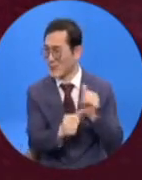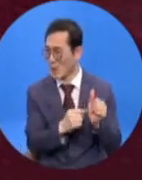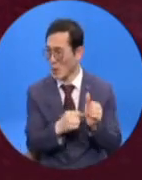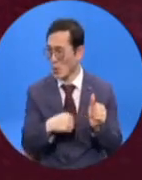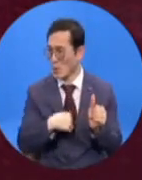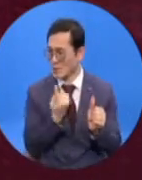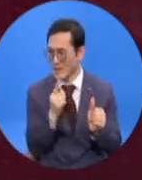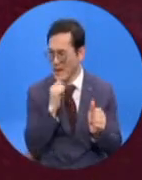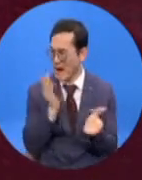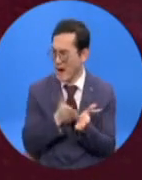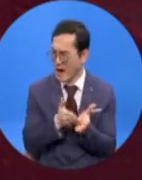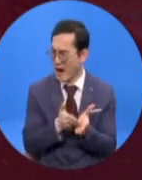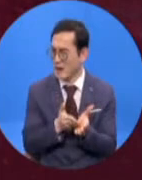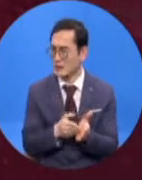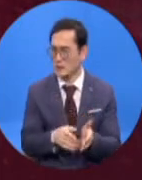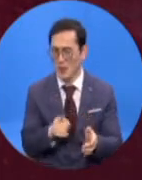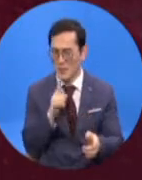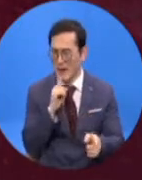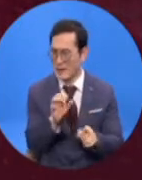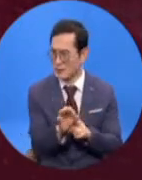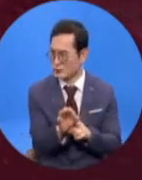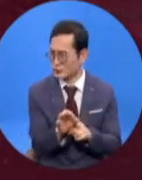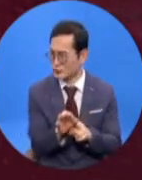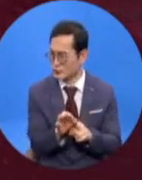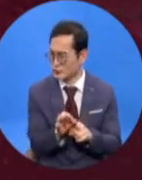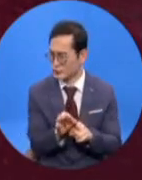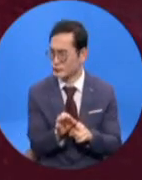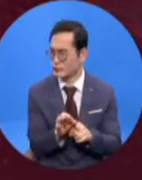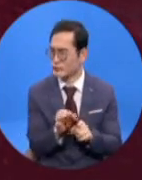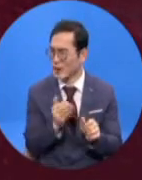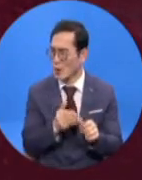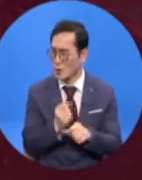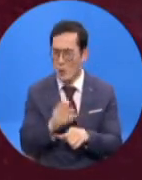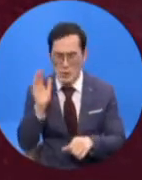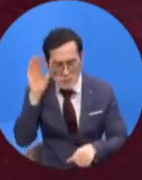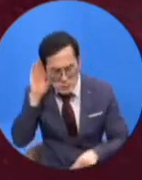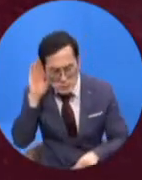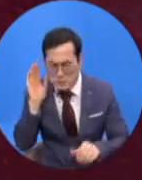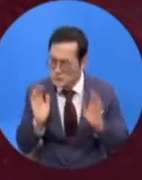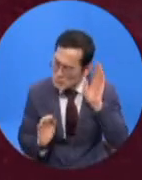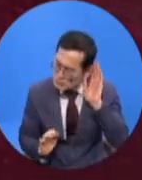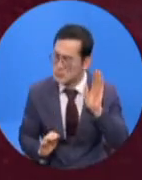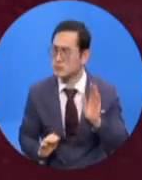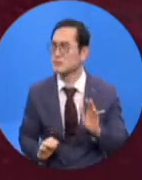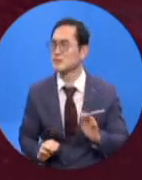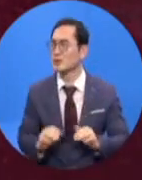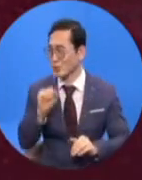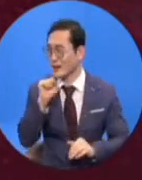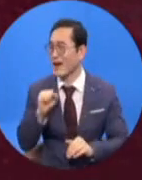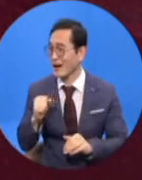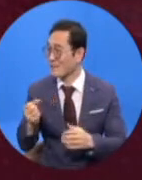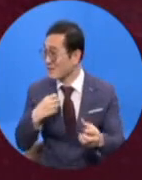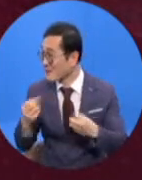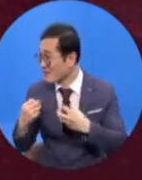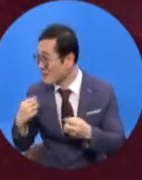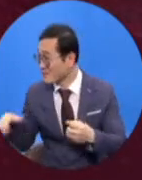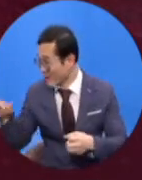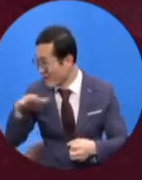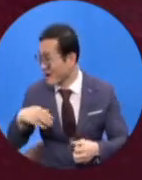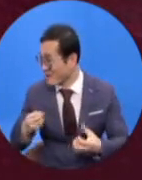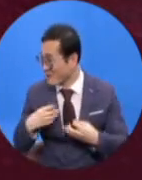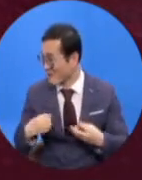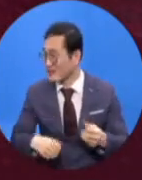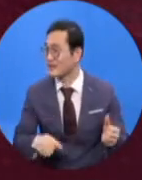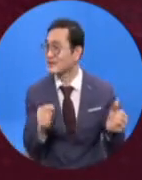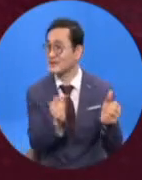좀 줄였으면 좋겠다 전쟁 늘어선 님도 일일이 다 대응하고 당 대표가 그 휴가 갔는데 그렇게 나서지 않았으면 좋겠다 자 이런